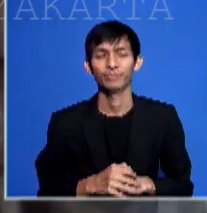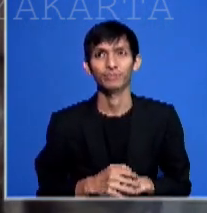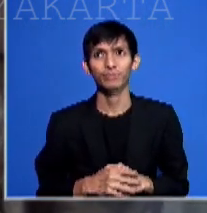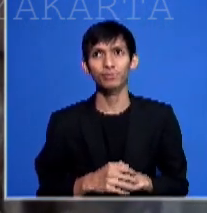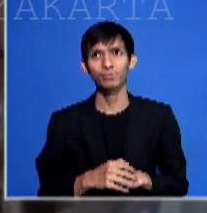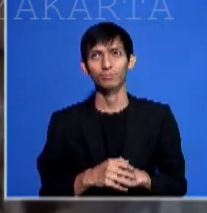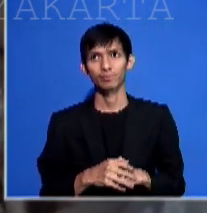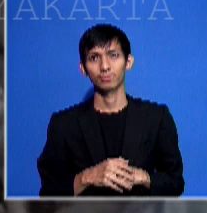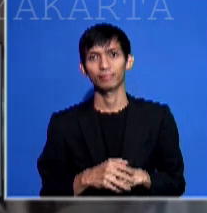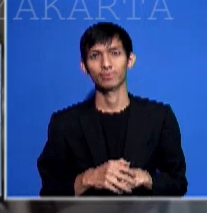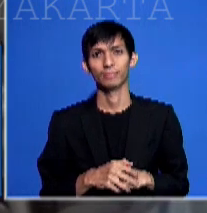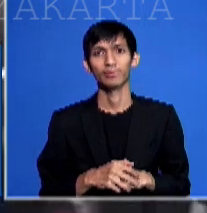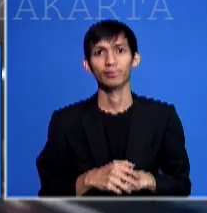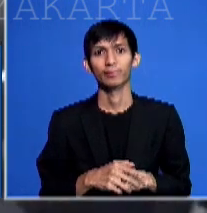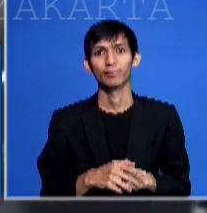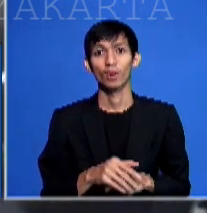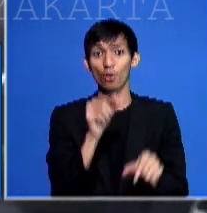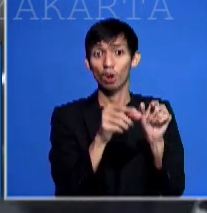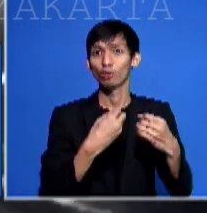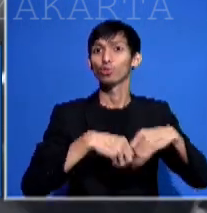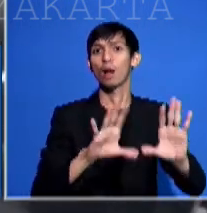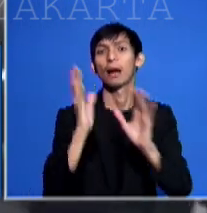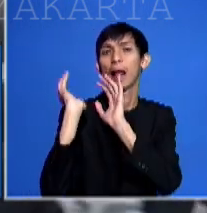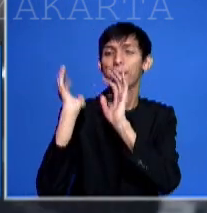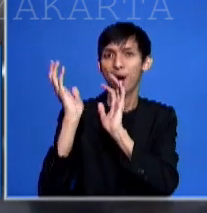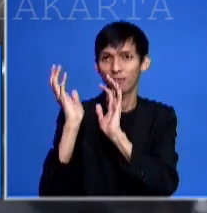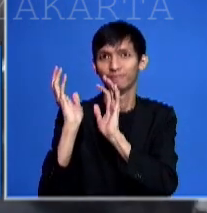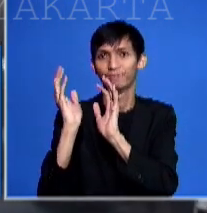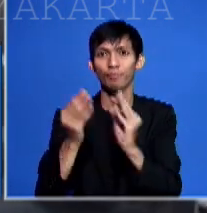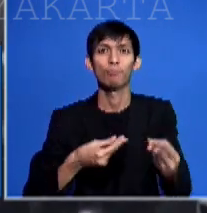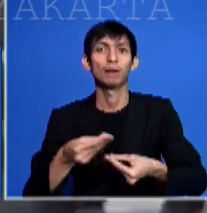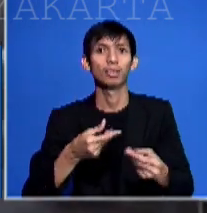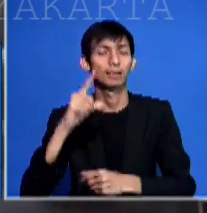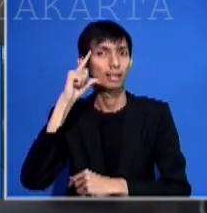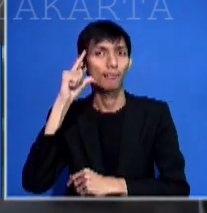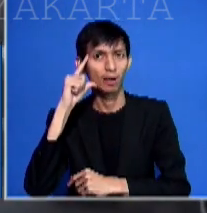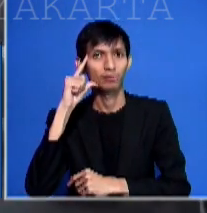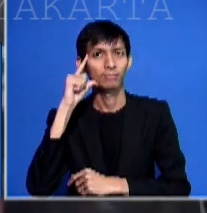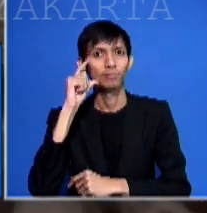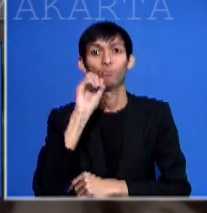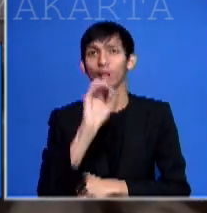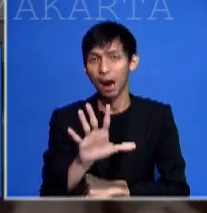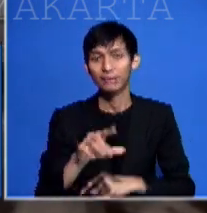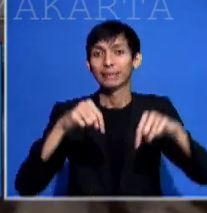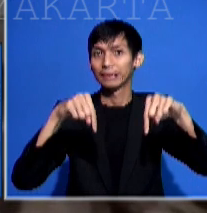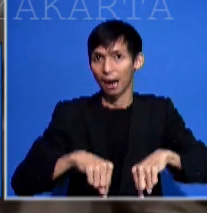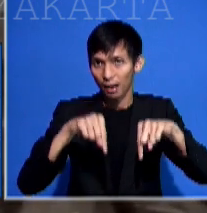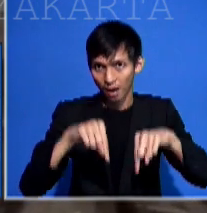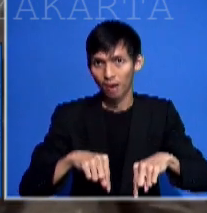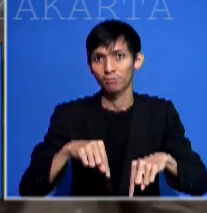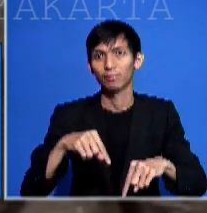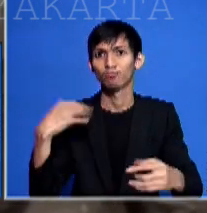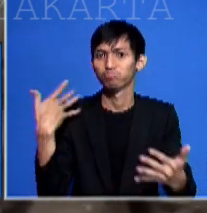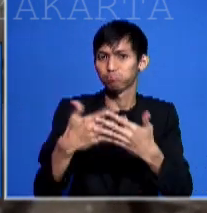permintaan salah satu pedagang kelapa di Pasar Cebongan kapenewon Melati Kabupaten Sleman menyebut saat ini misalnya hingga kini belum